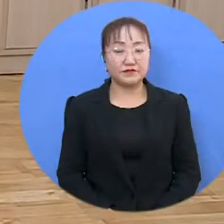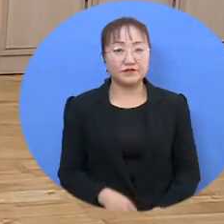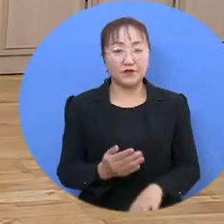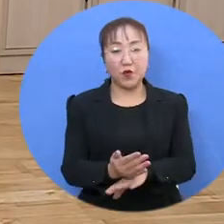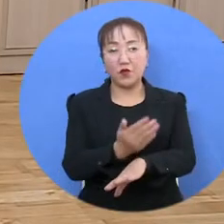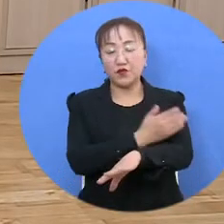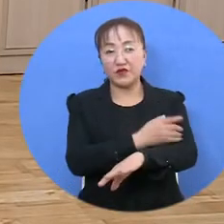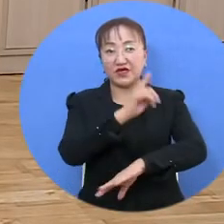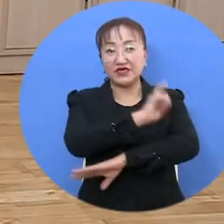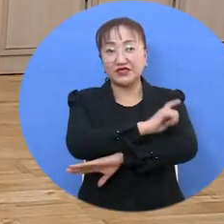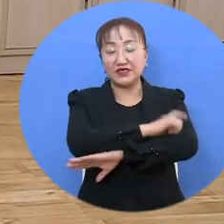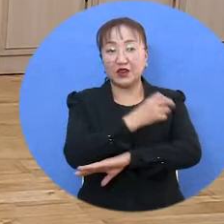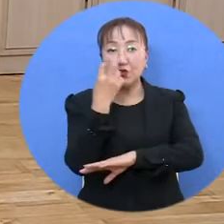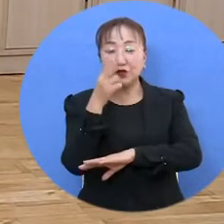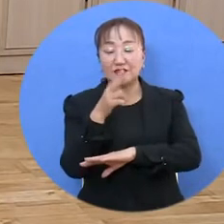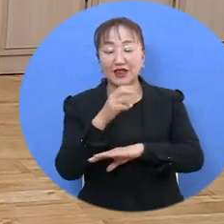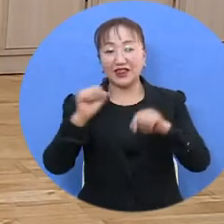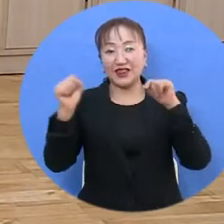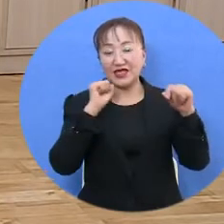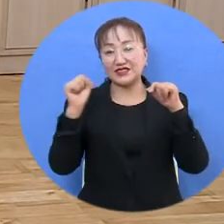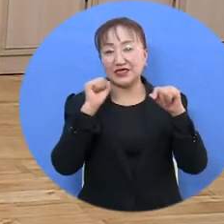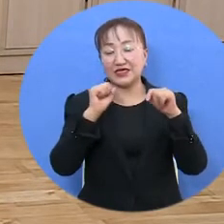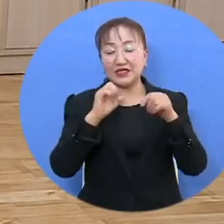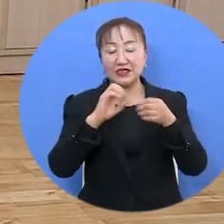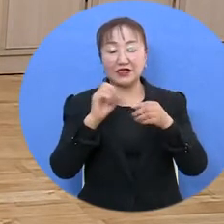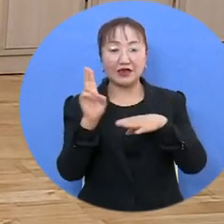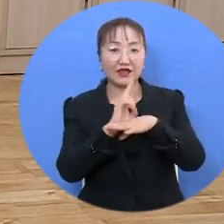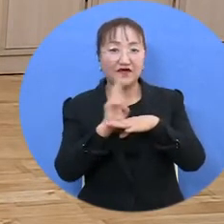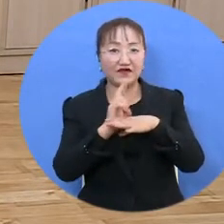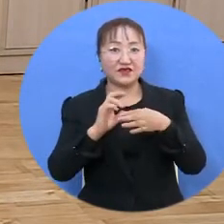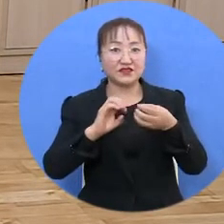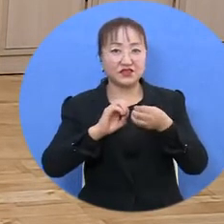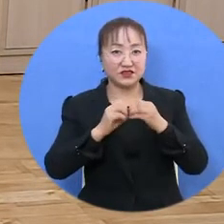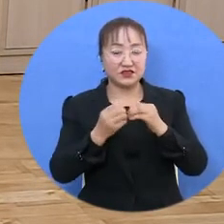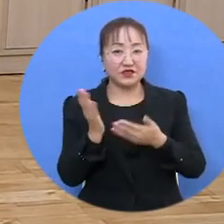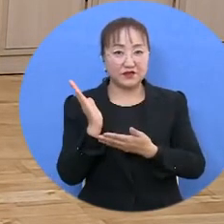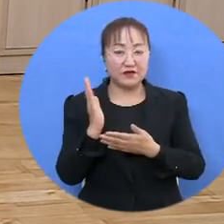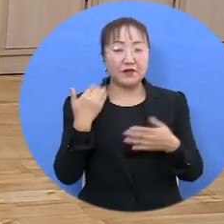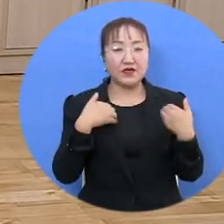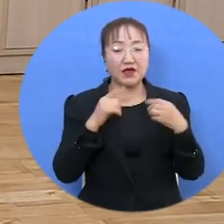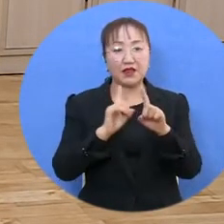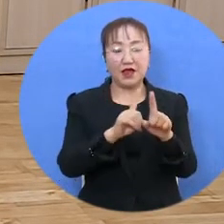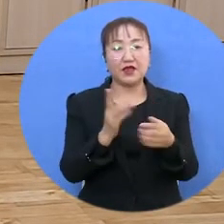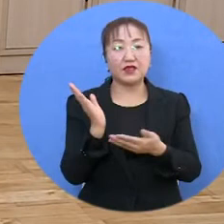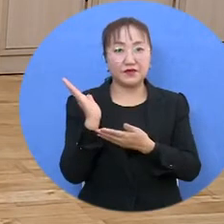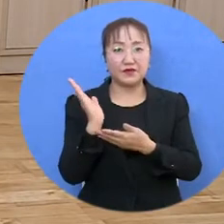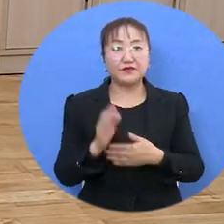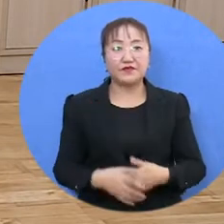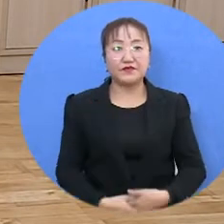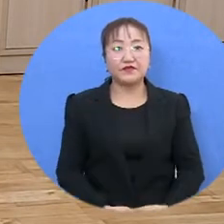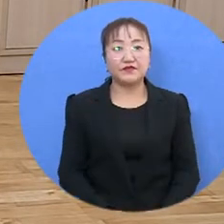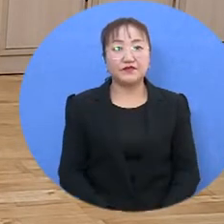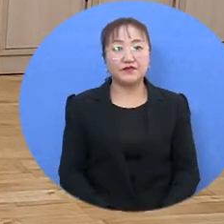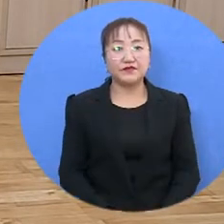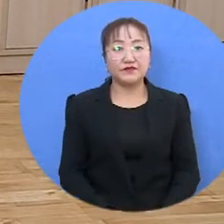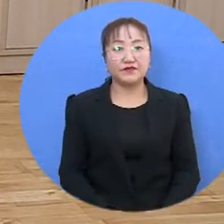Өмнөх төлөөчдөр үтсэн дасгалаа баттгаад бүтээрээ би ялалтай хийцгээе. Дагаад тэгэрэх хүмүүдээ. За эхнээс